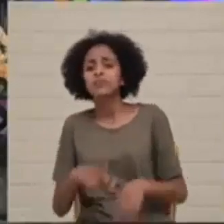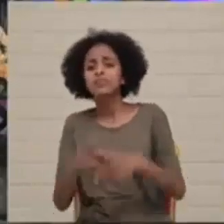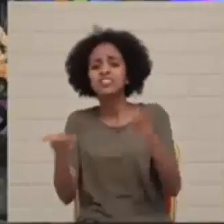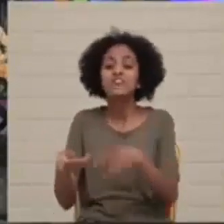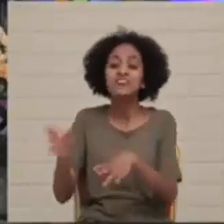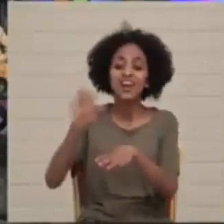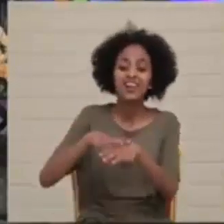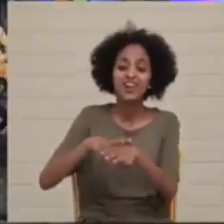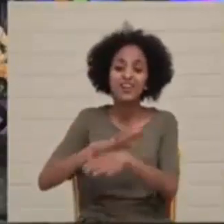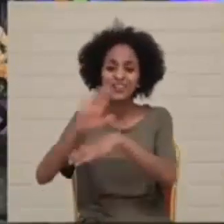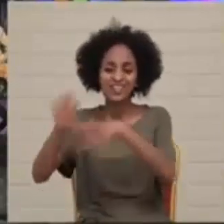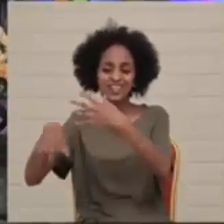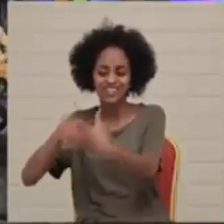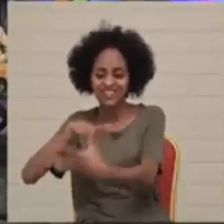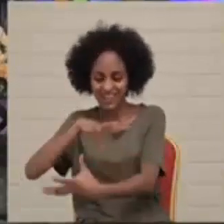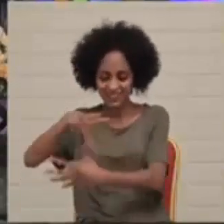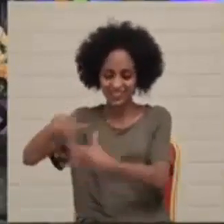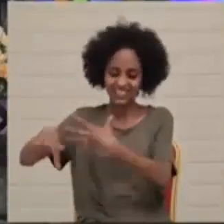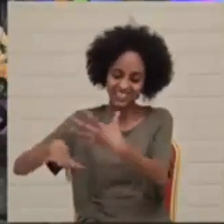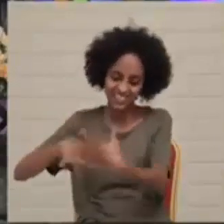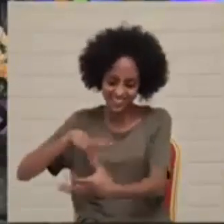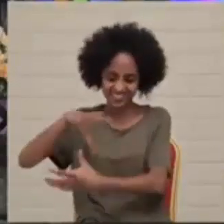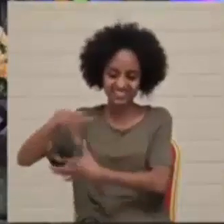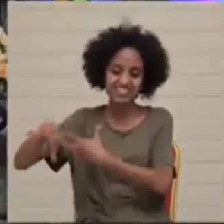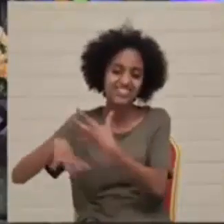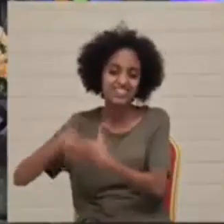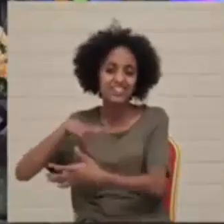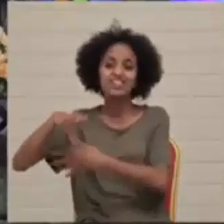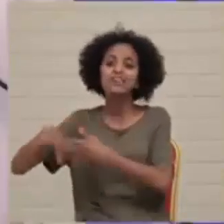ስፍራ ላይ ሆነ የተናወጠ